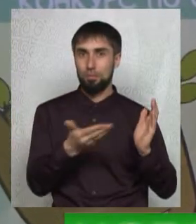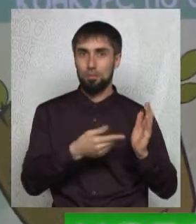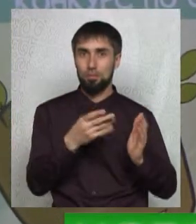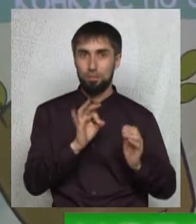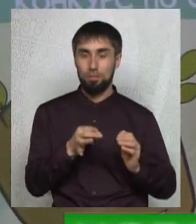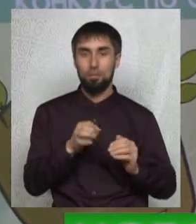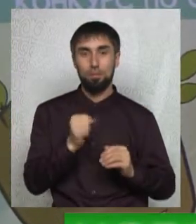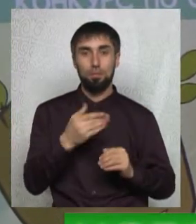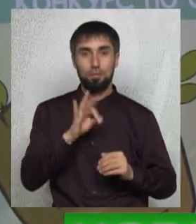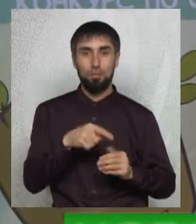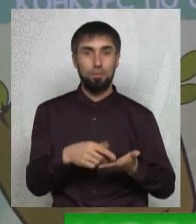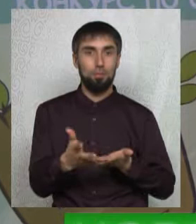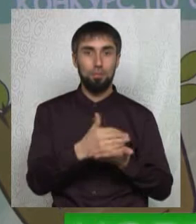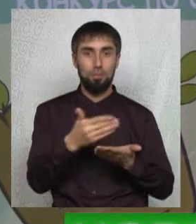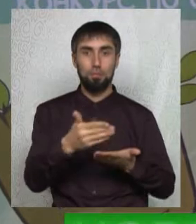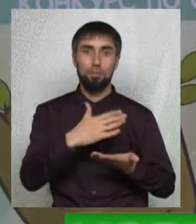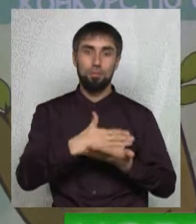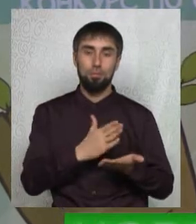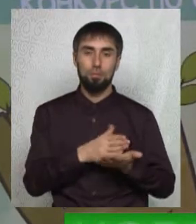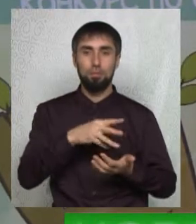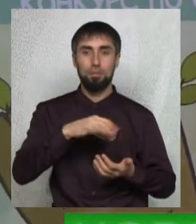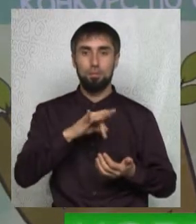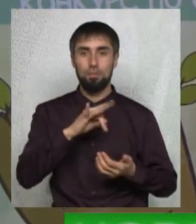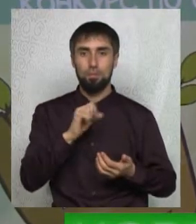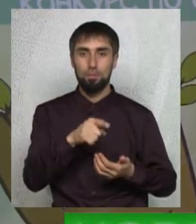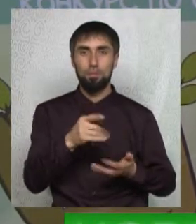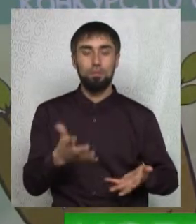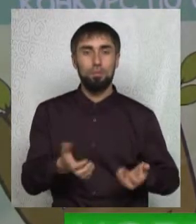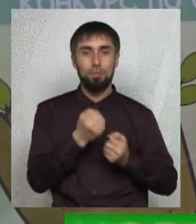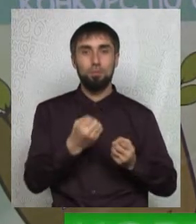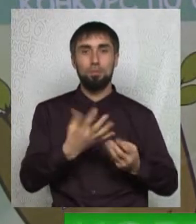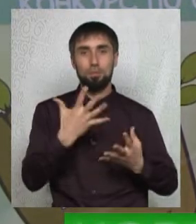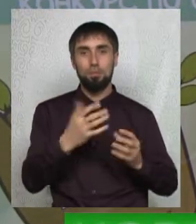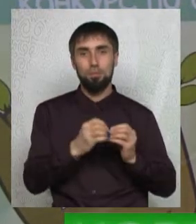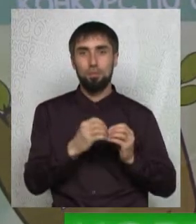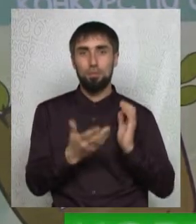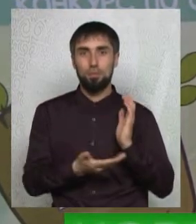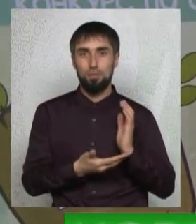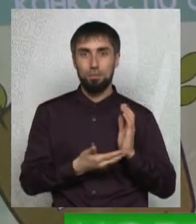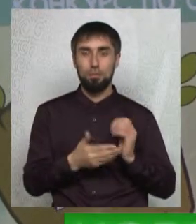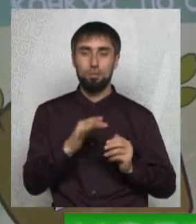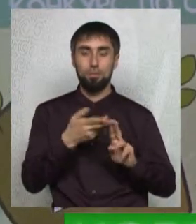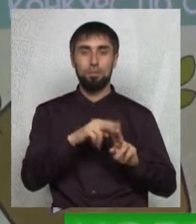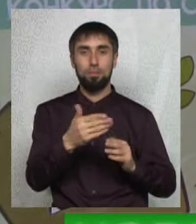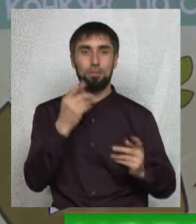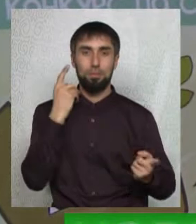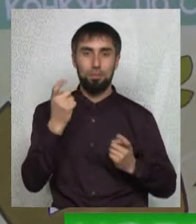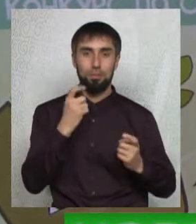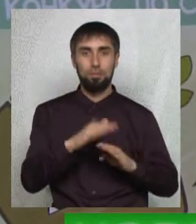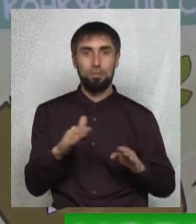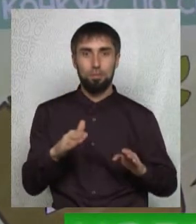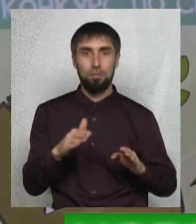И вот собранная часть макулатуры спасает несколько десятков деревьев. Эту информацию